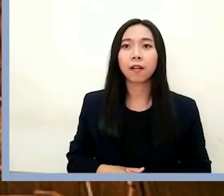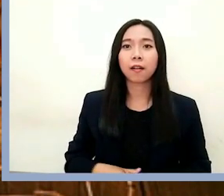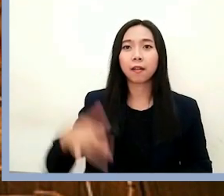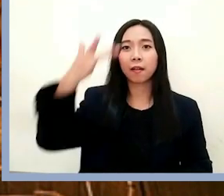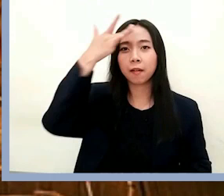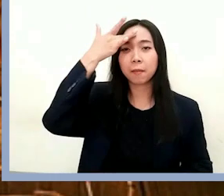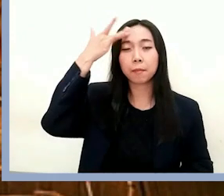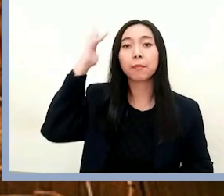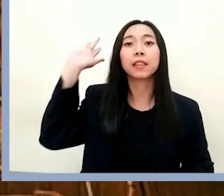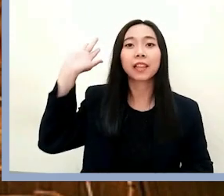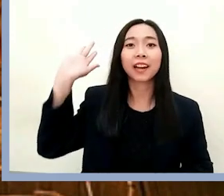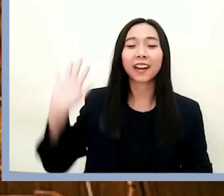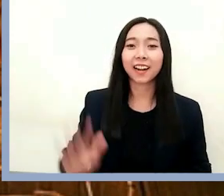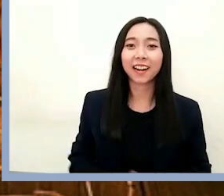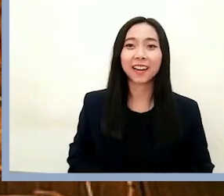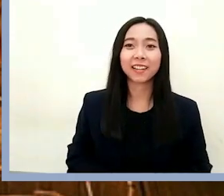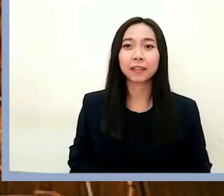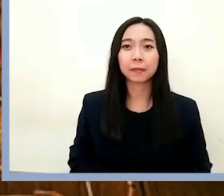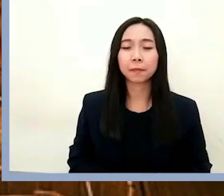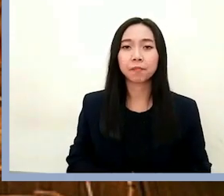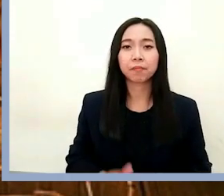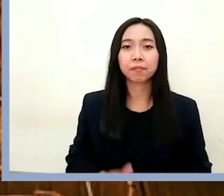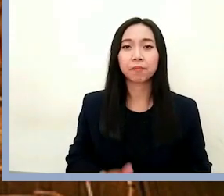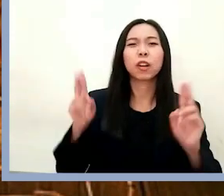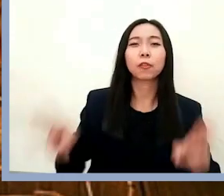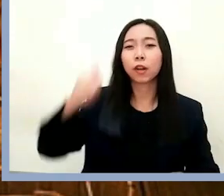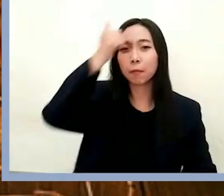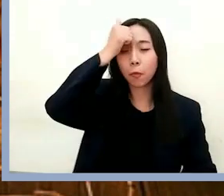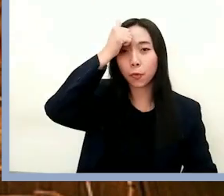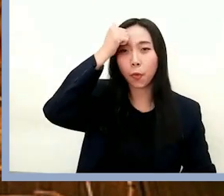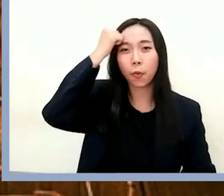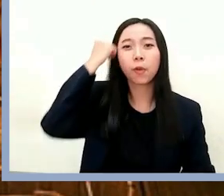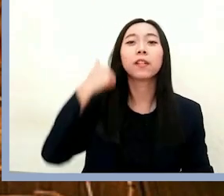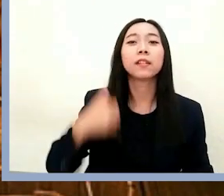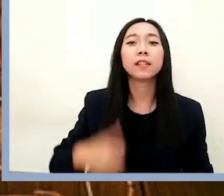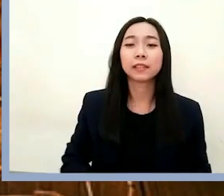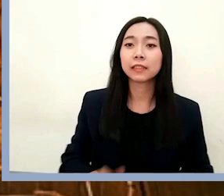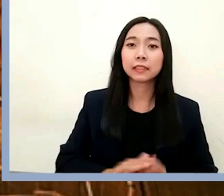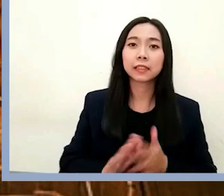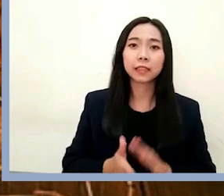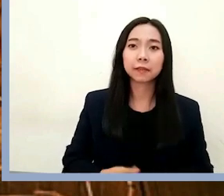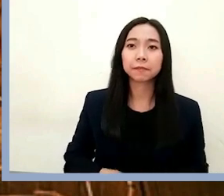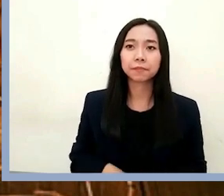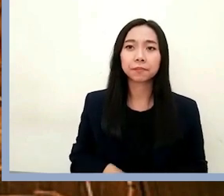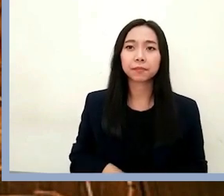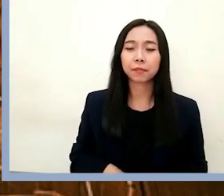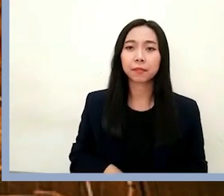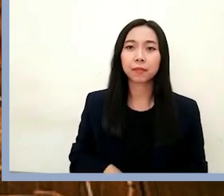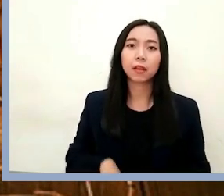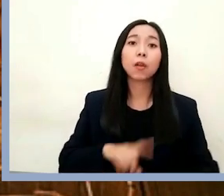pintar baca tulis ya Jadi bukan orang sembarangan Oleh karena itu saudara-saudara ketika orang-orang